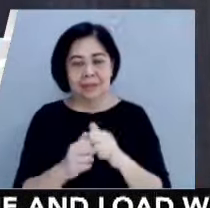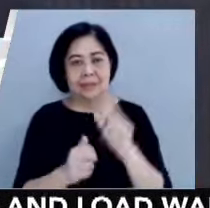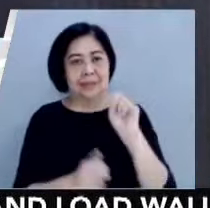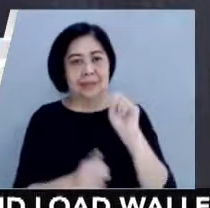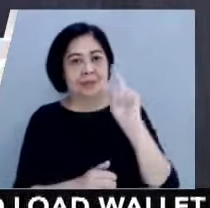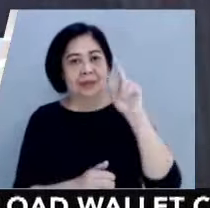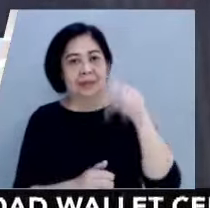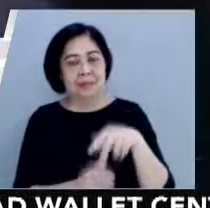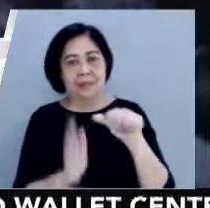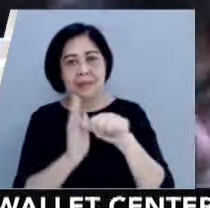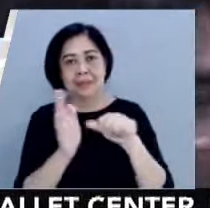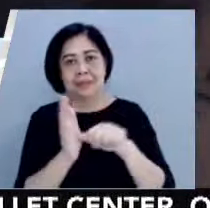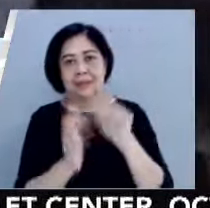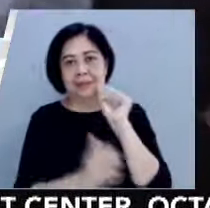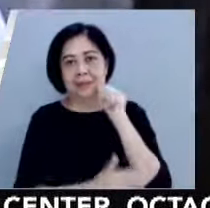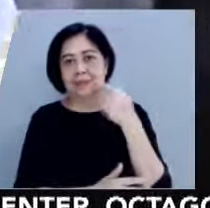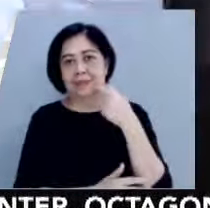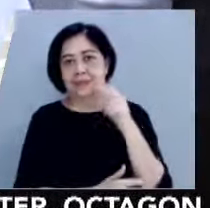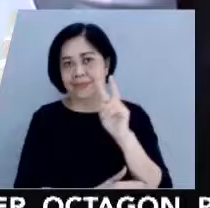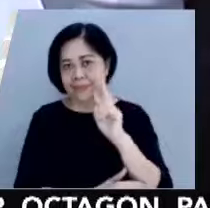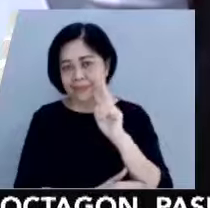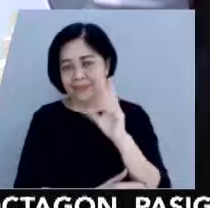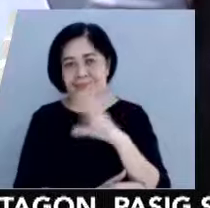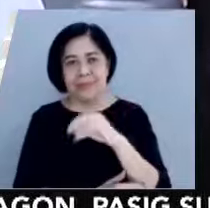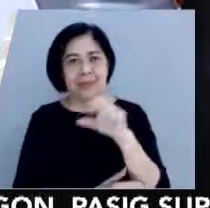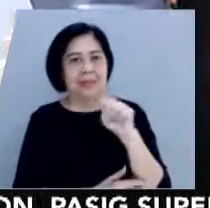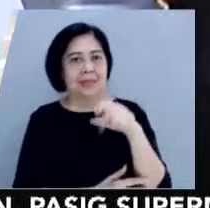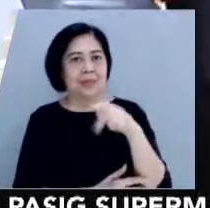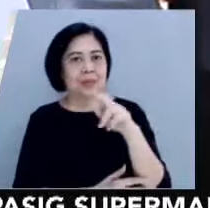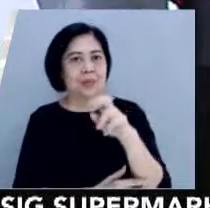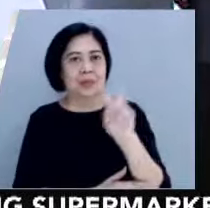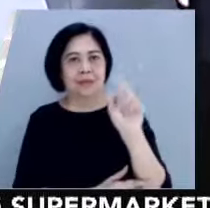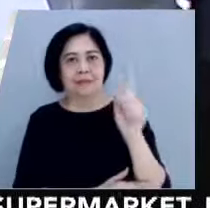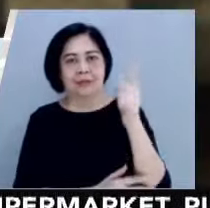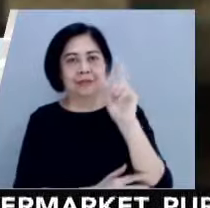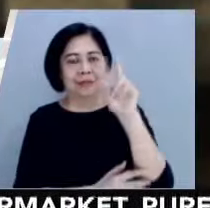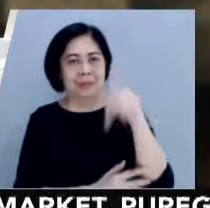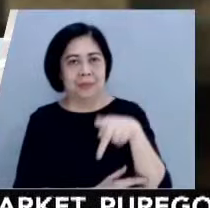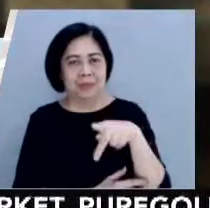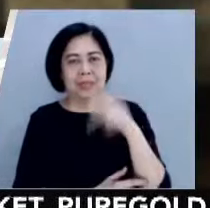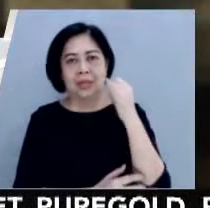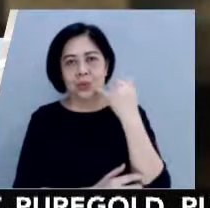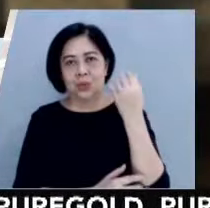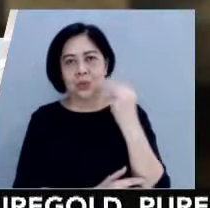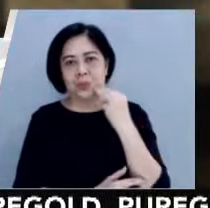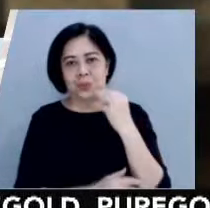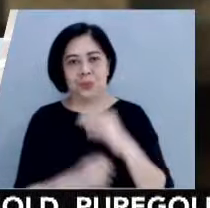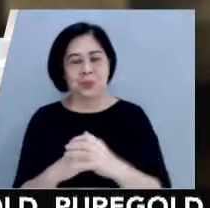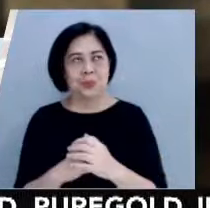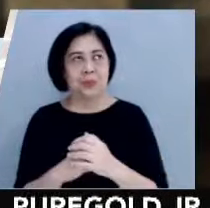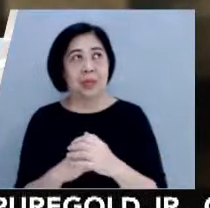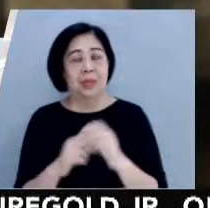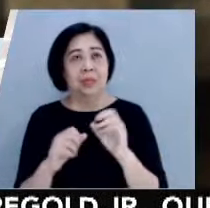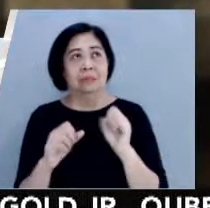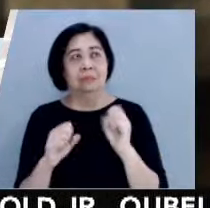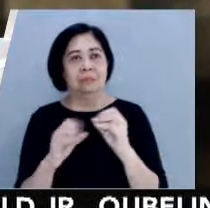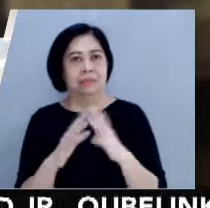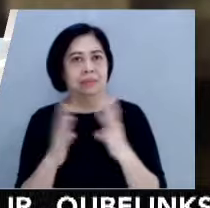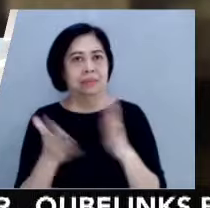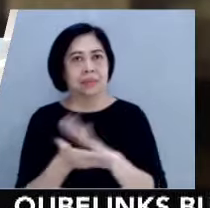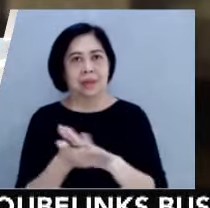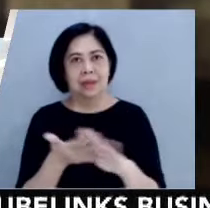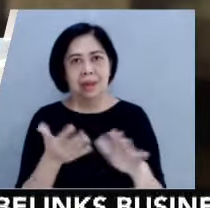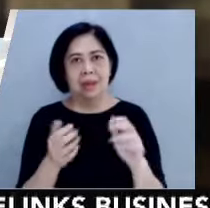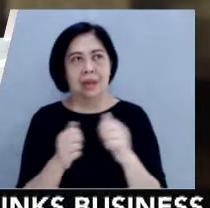Attorney Annette Gosson Valdez at Sparkle First Vice President Joy Marcelo. It's so nice to